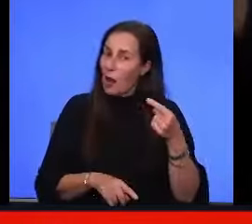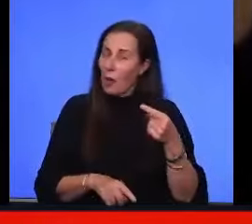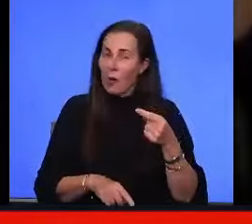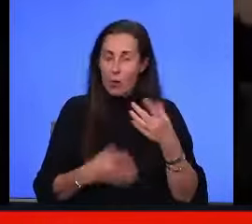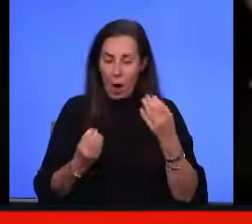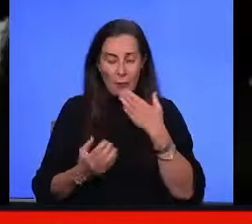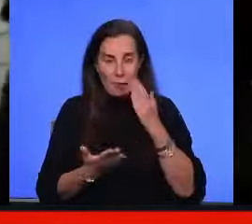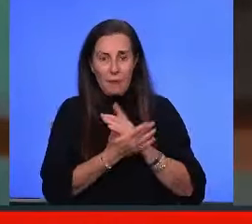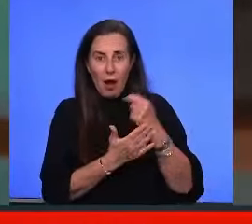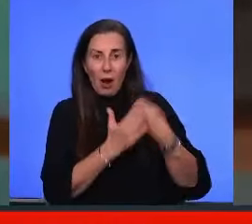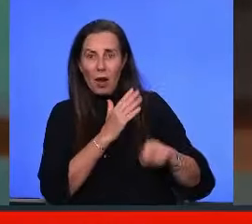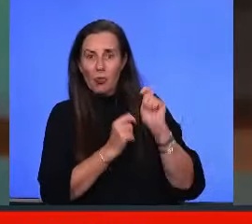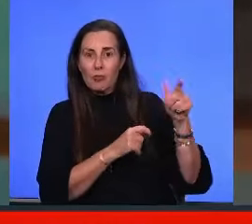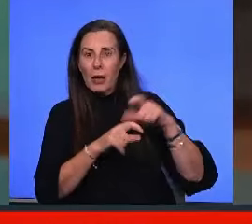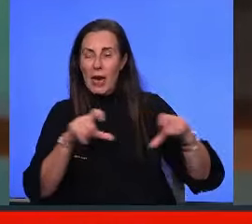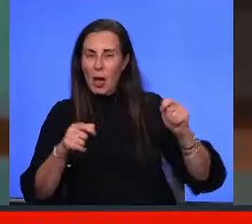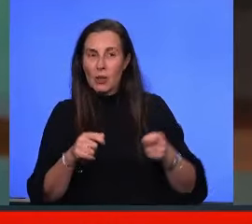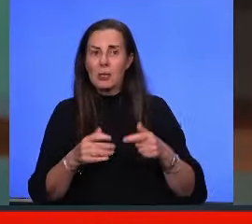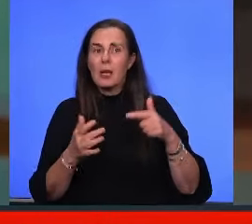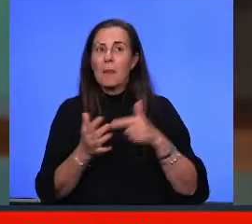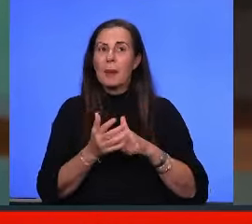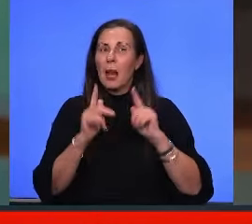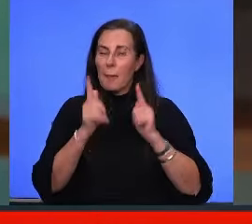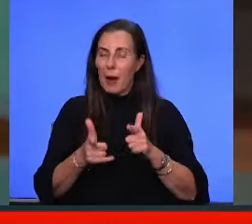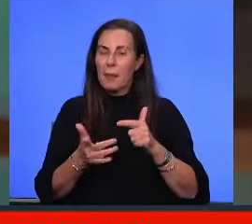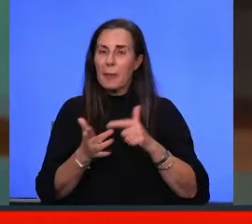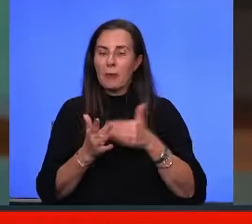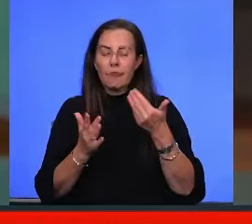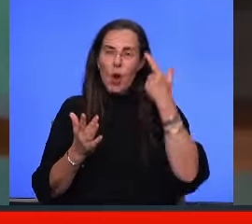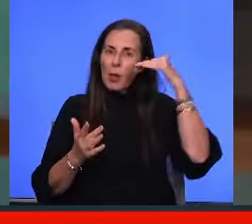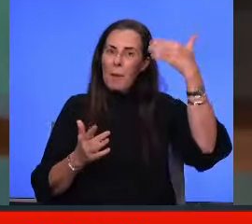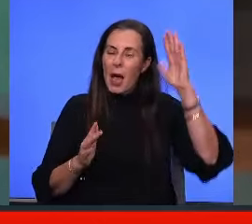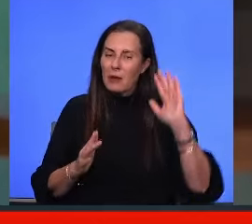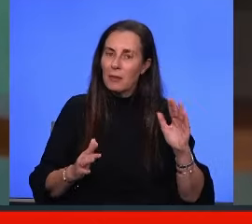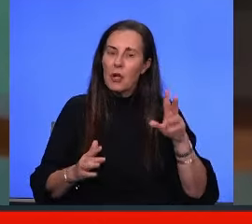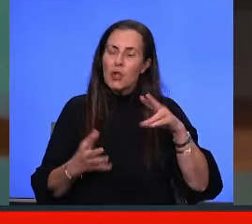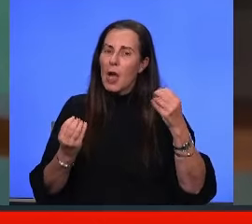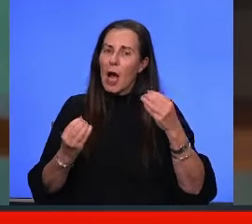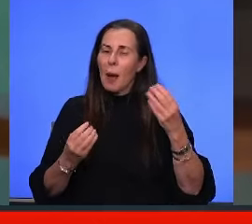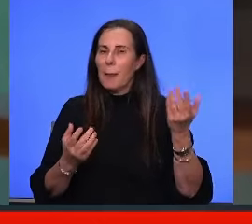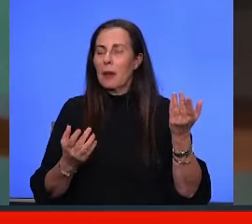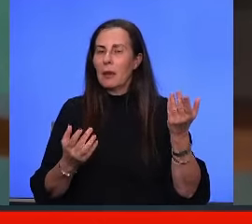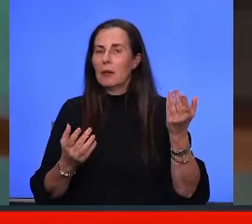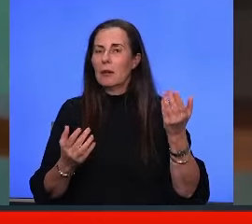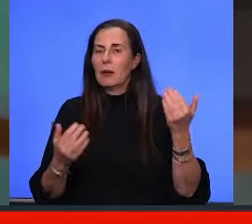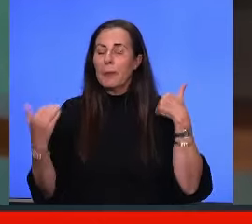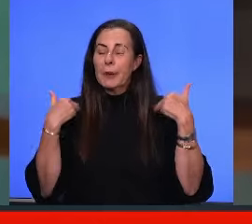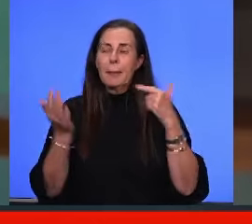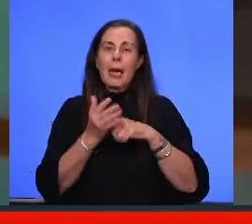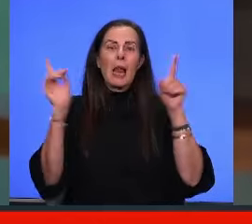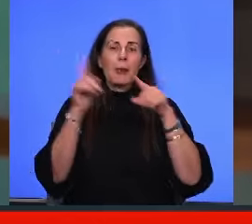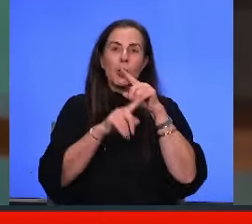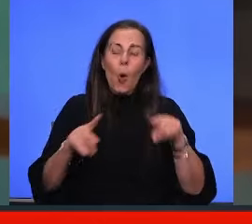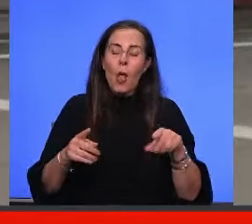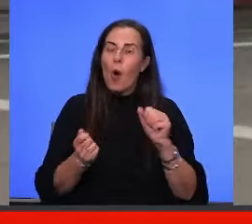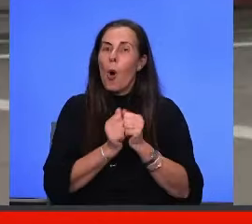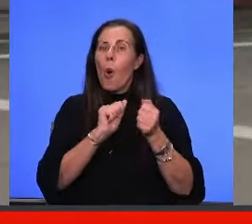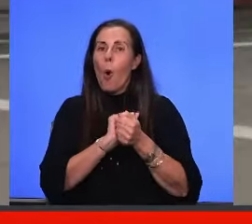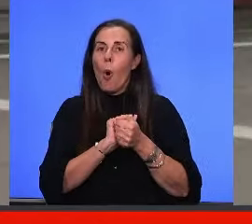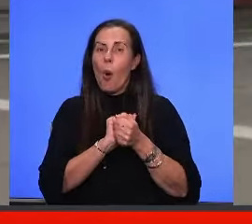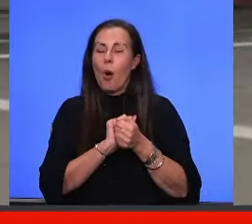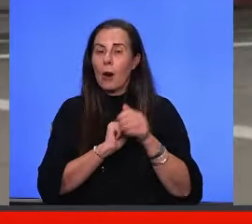כבר קנו כרטיסים. בעקבות המלחמה והחוסר ודאות, יש הרבה פניות בגין ביטולים משני הצדדים.